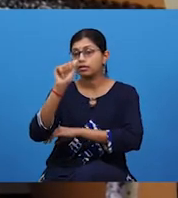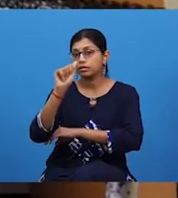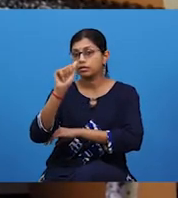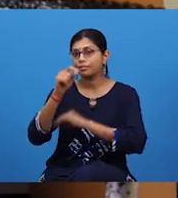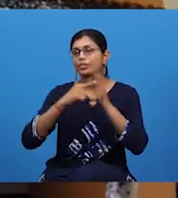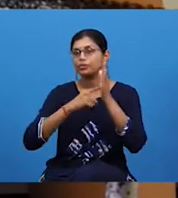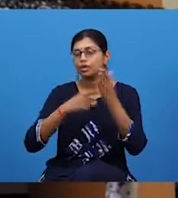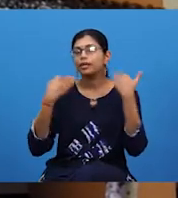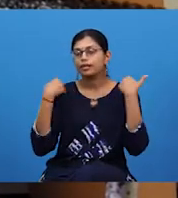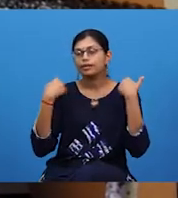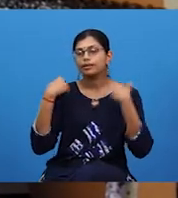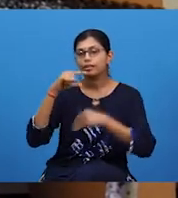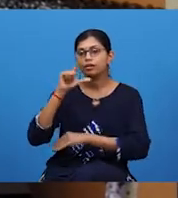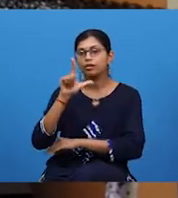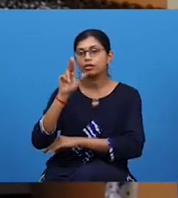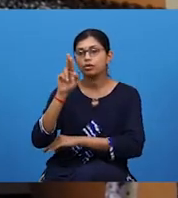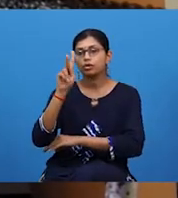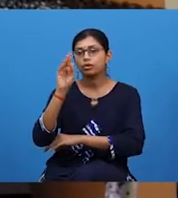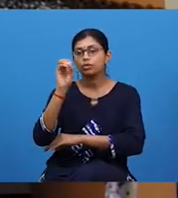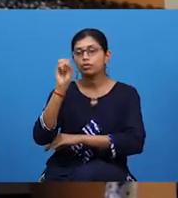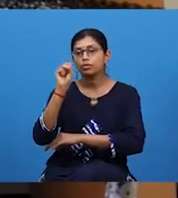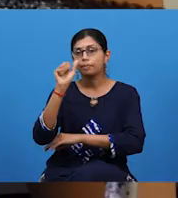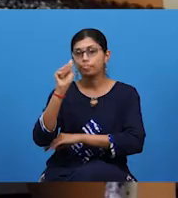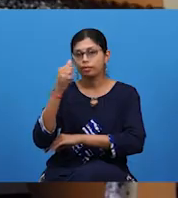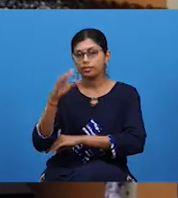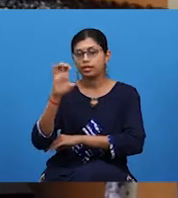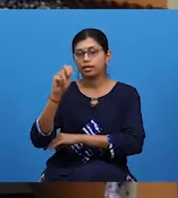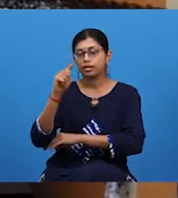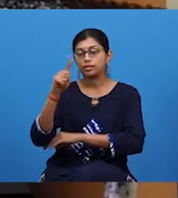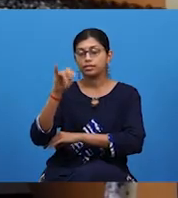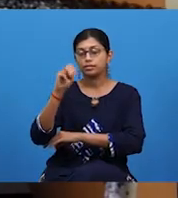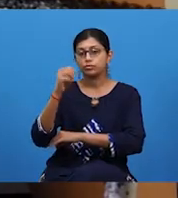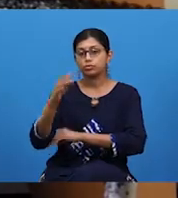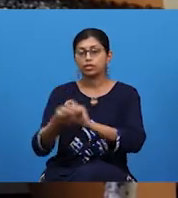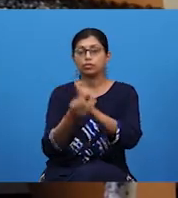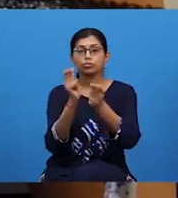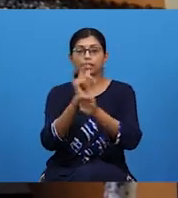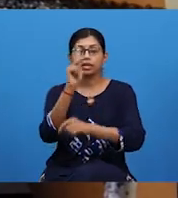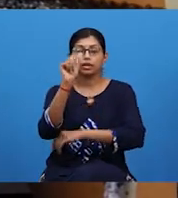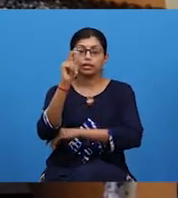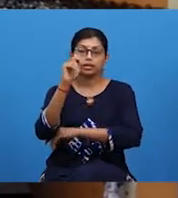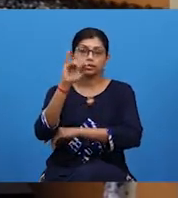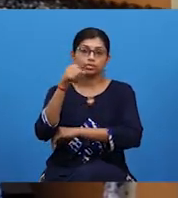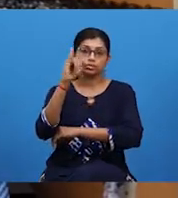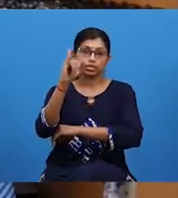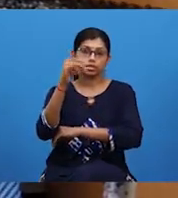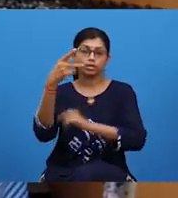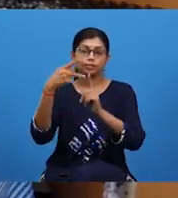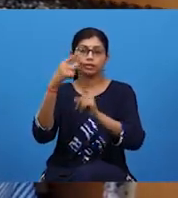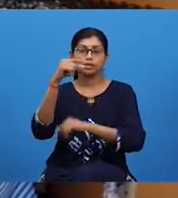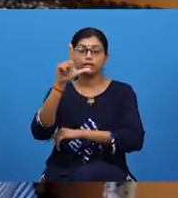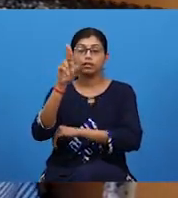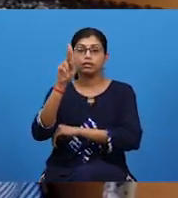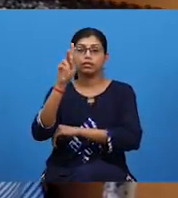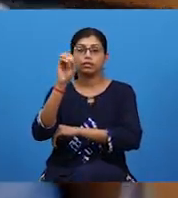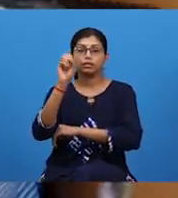mana enzim telah menukar kanji kepada glukosa. Okay. Untuk